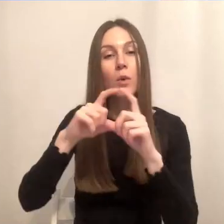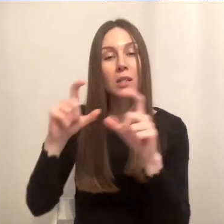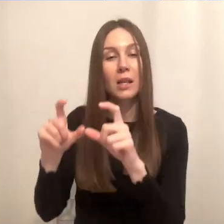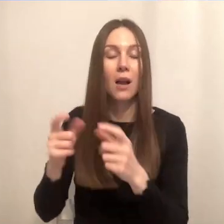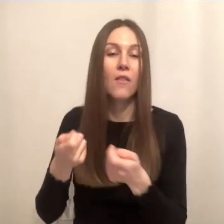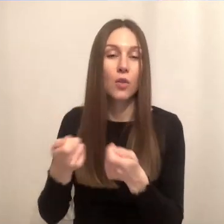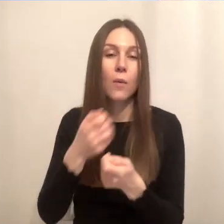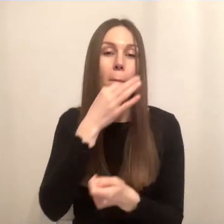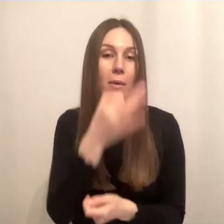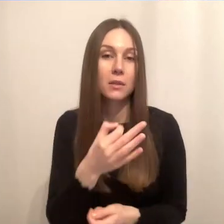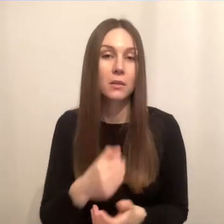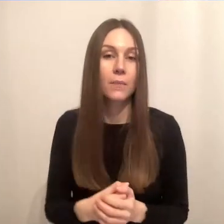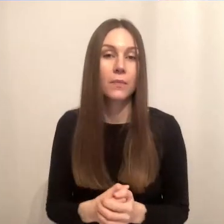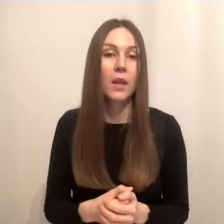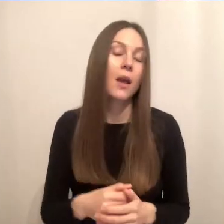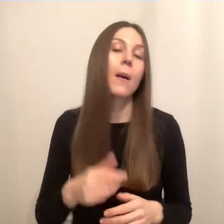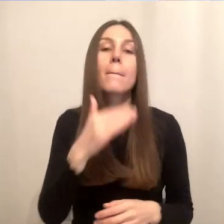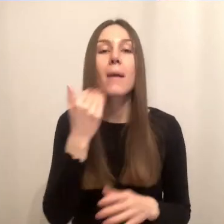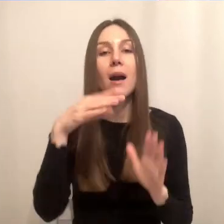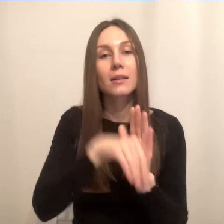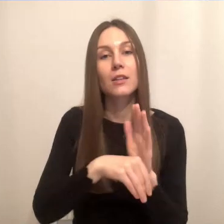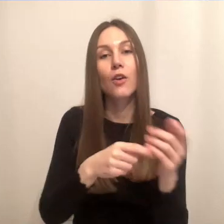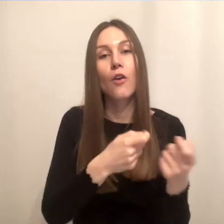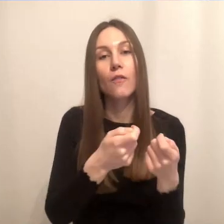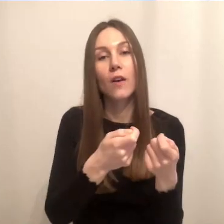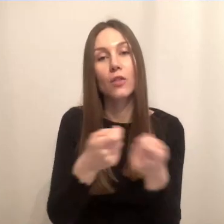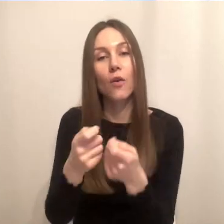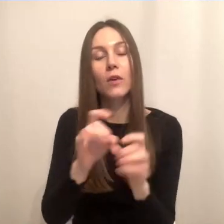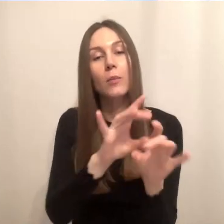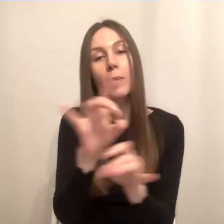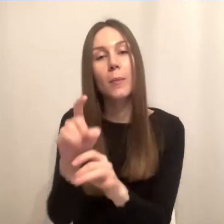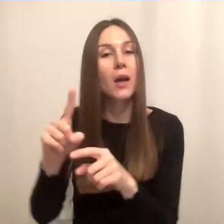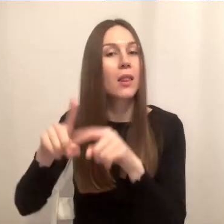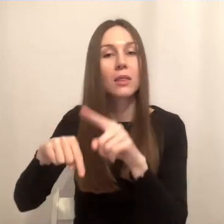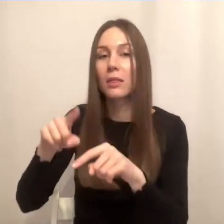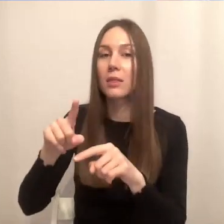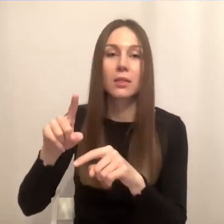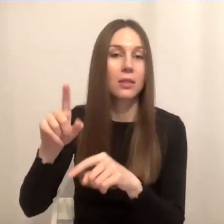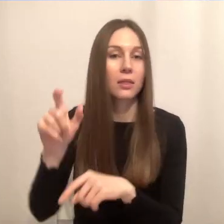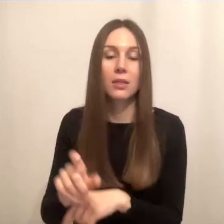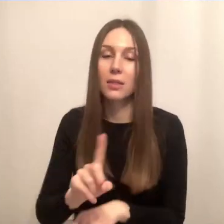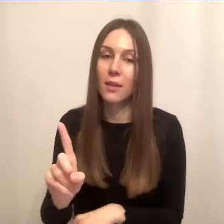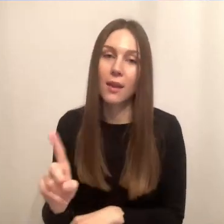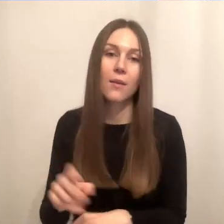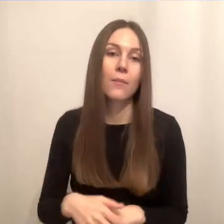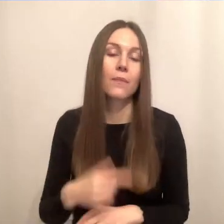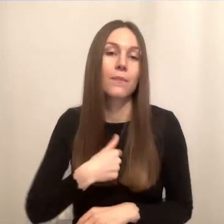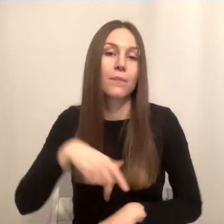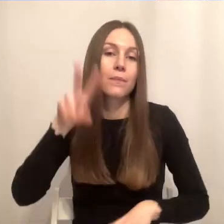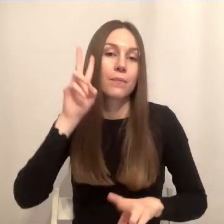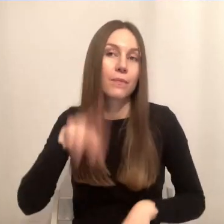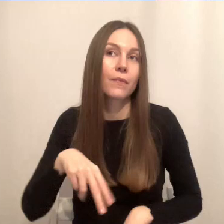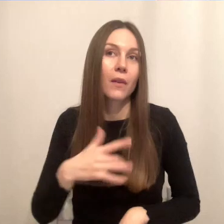mus yra skirtingų partijų vadovai ir yra ir ne politikai, tai aš nežinau, gal aš taip